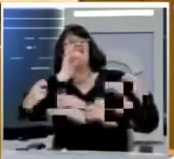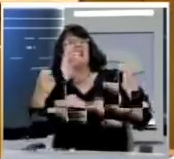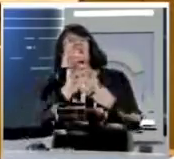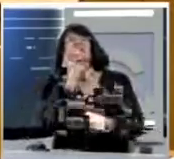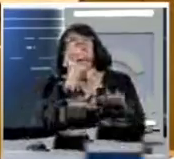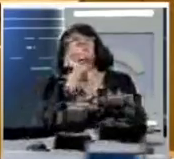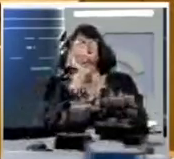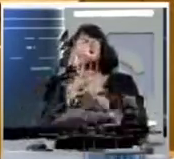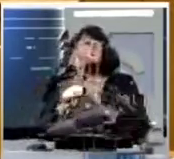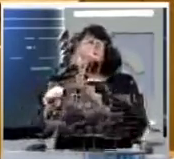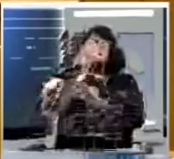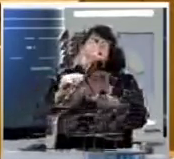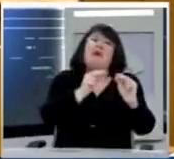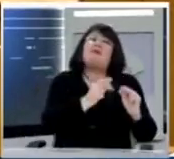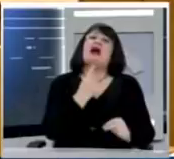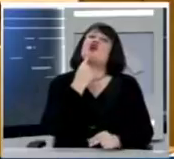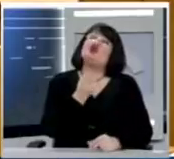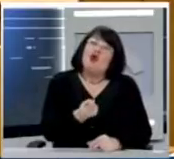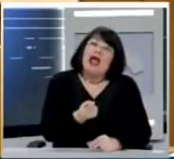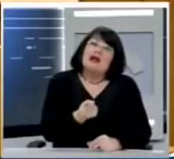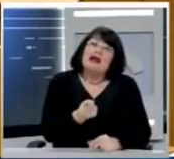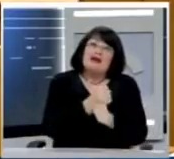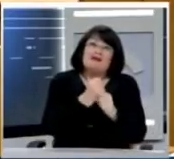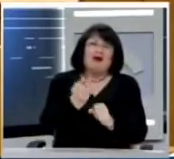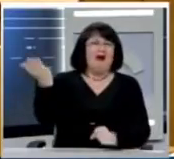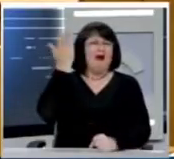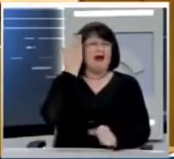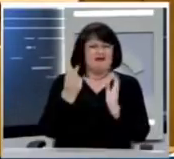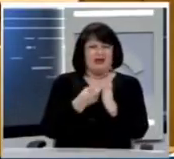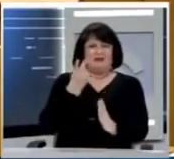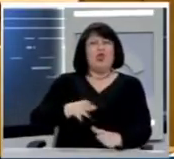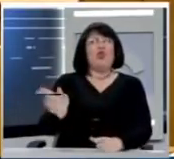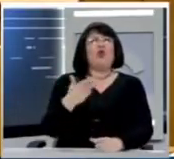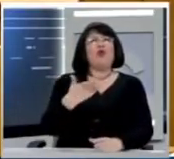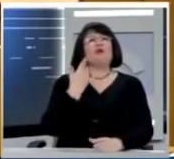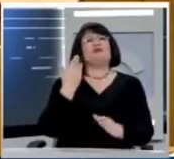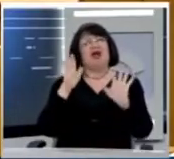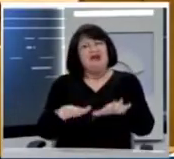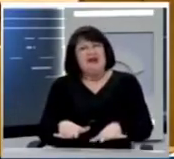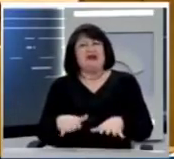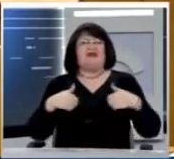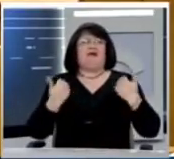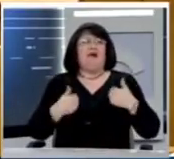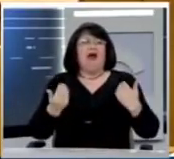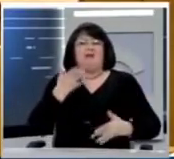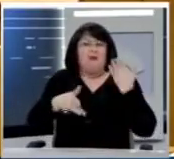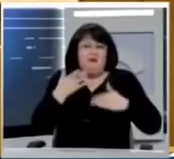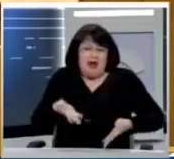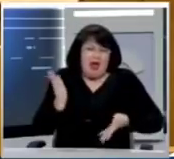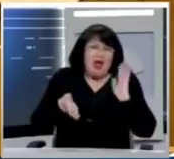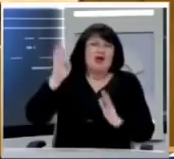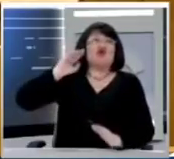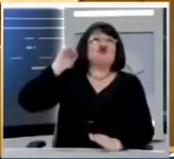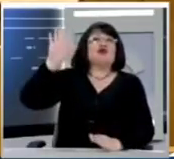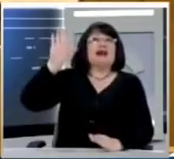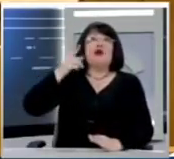συνταξιούχοι, που πλήρωσαν το φαρμακό τους διπλά, οι απολυμμένοι από την κρίση, οι νέοι μας που έφυγαν στο εξωτερικό,